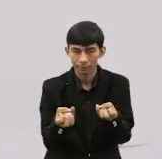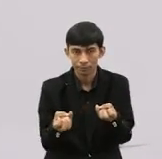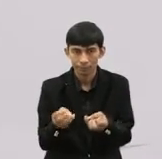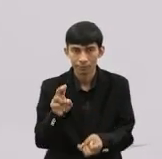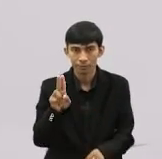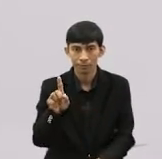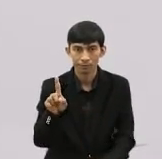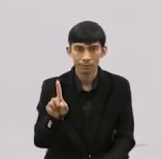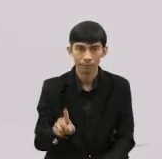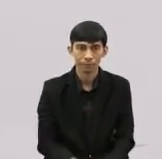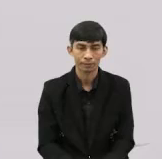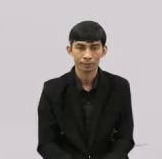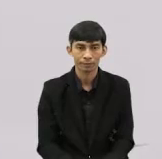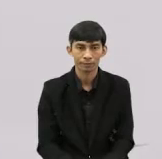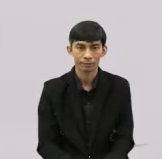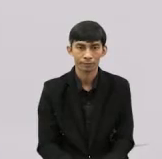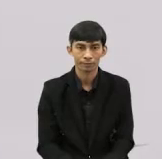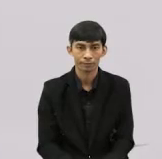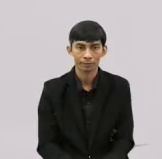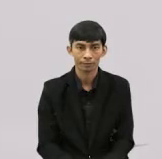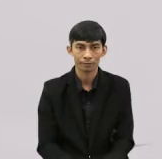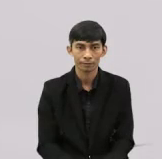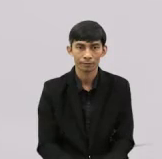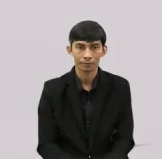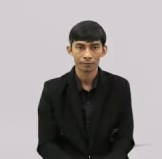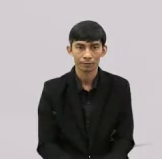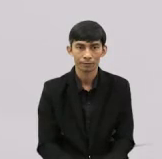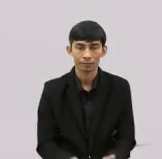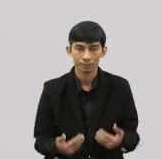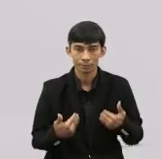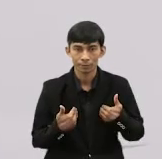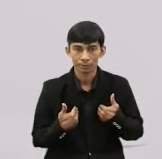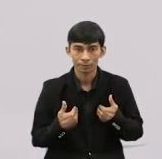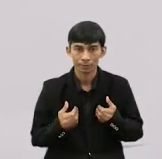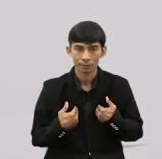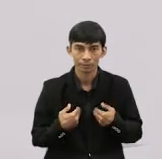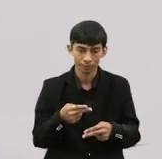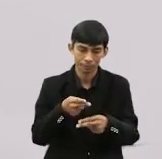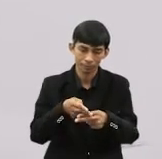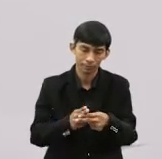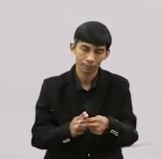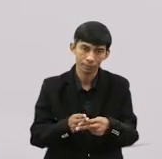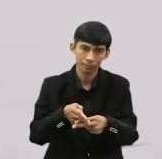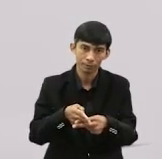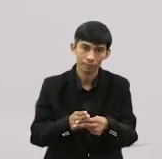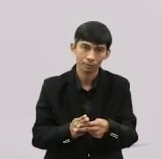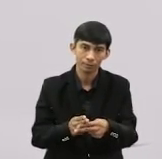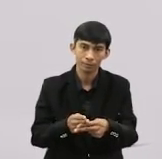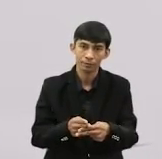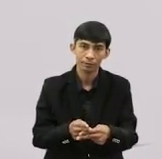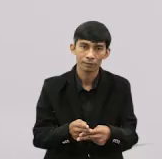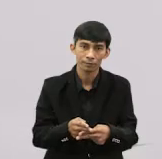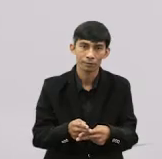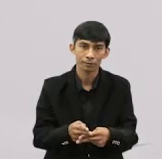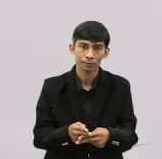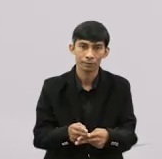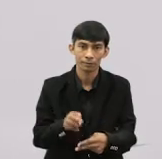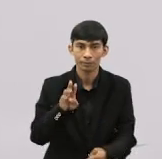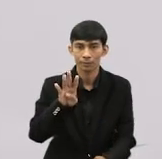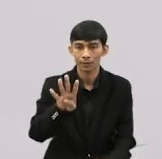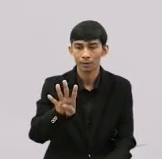chà ba sợi tì muối miên tùng ngốn sai sập